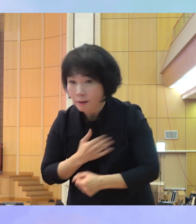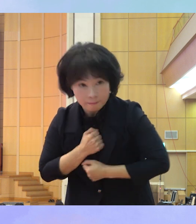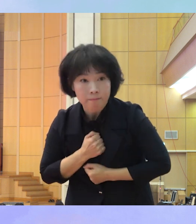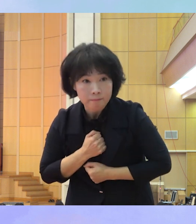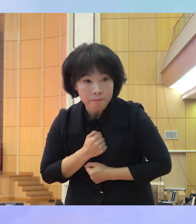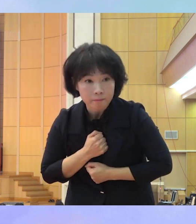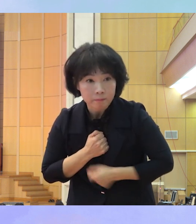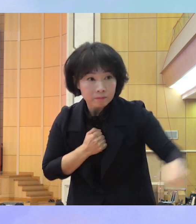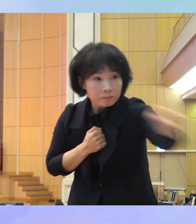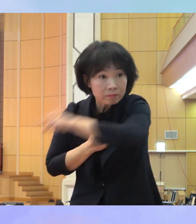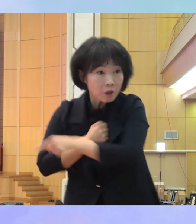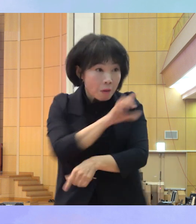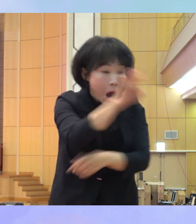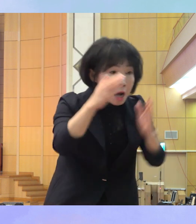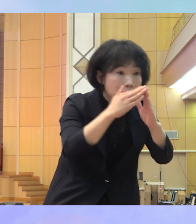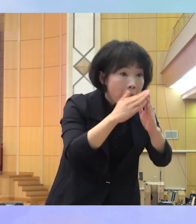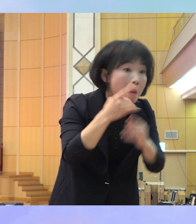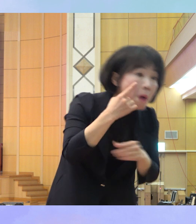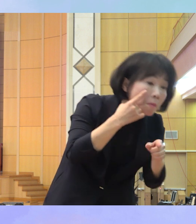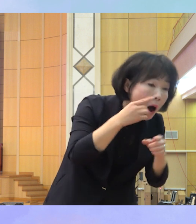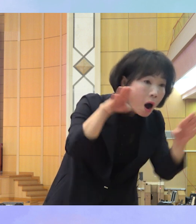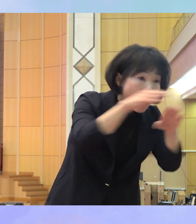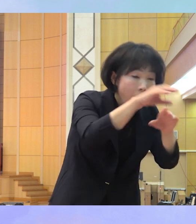문설주의 피를 보시면 그 문을